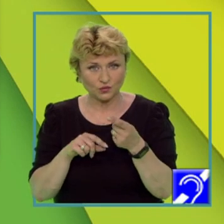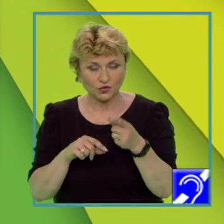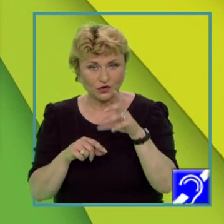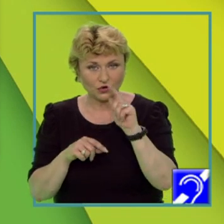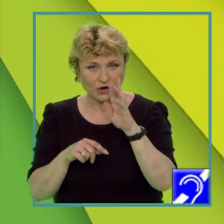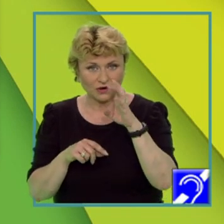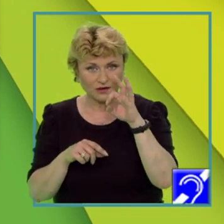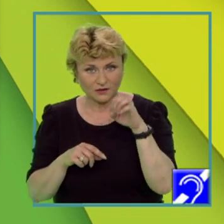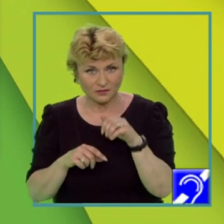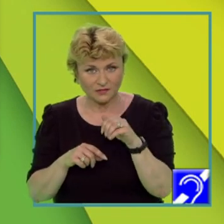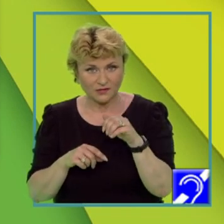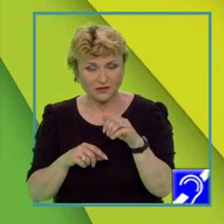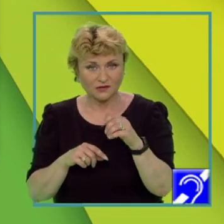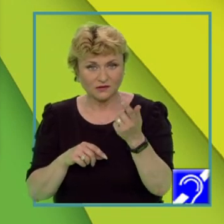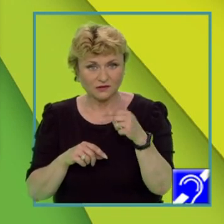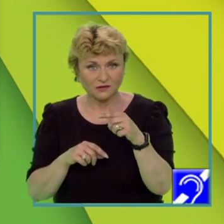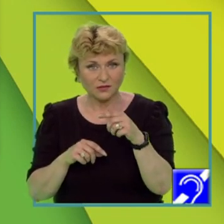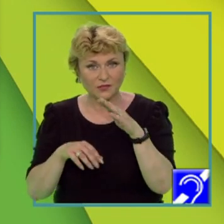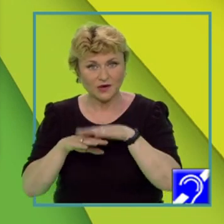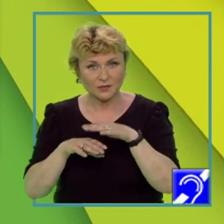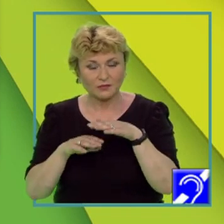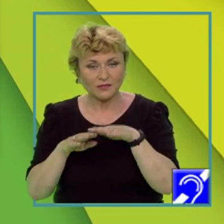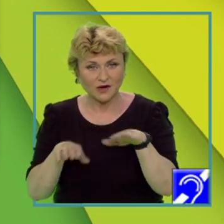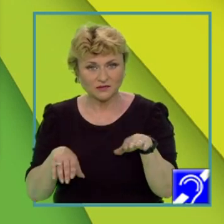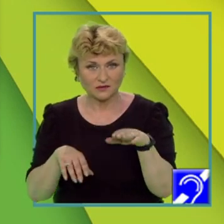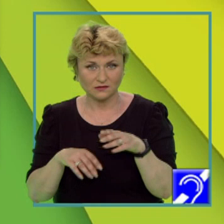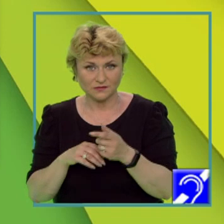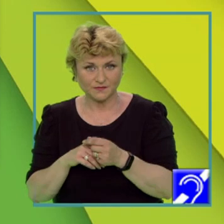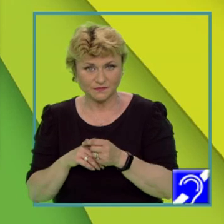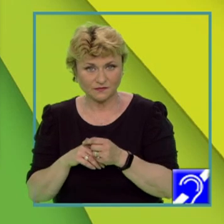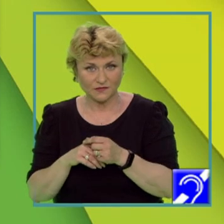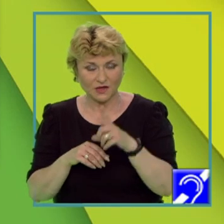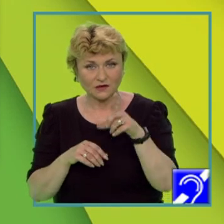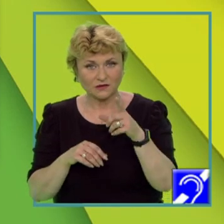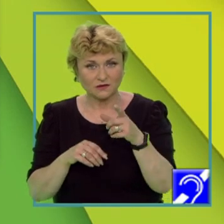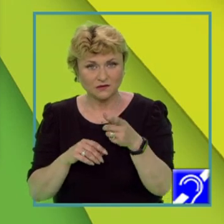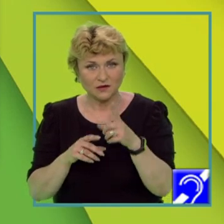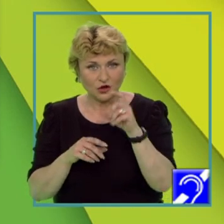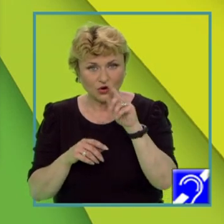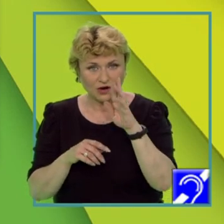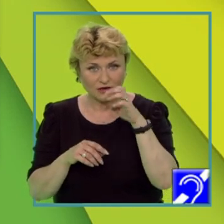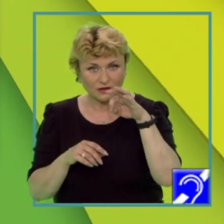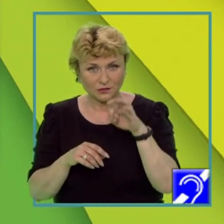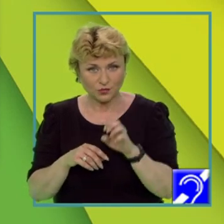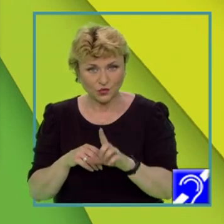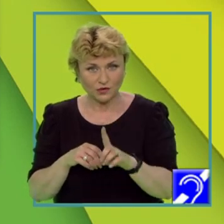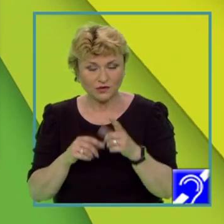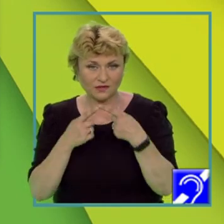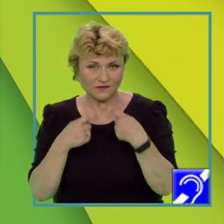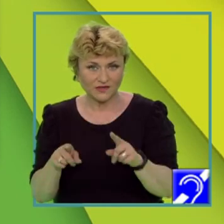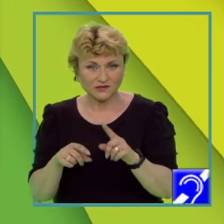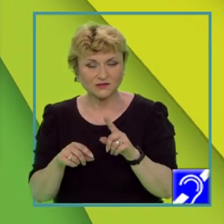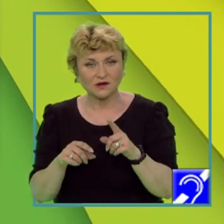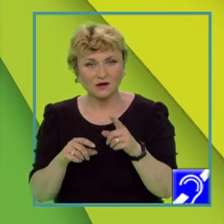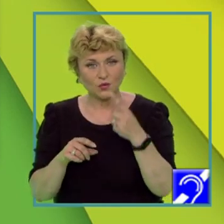bază din x minus monteaza din igrec cu alte cuvinte logaritmul câtul este egal cu diferența dintre